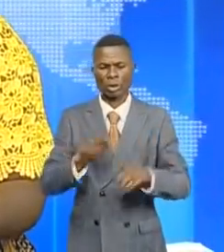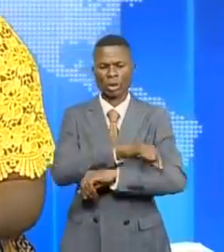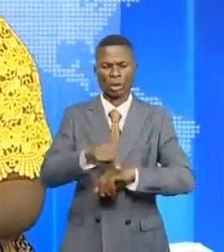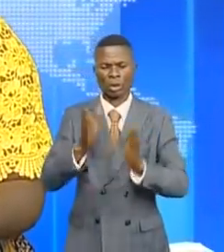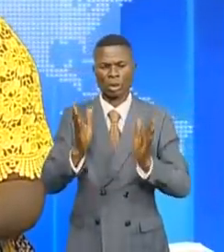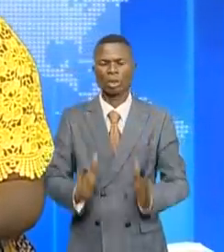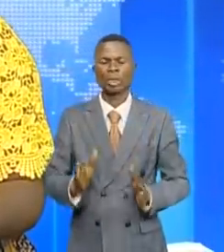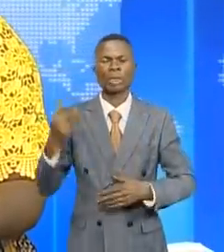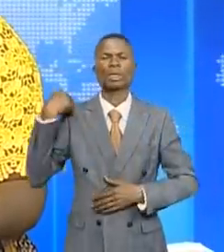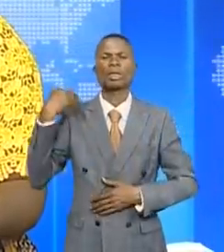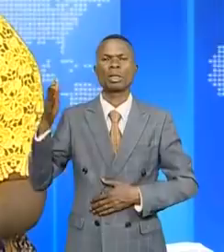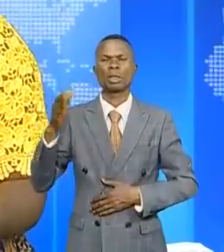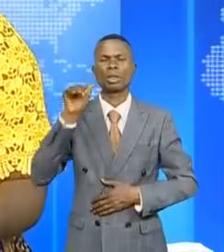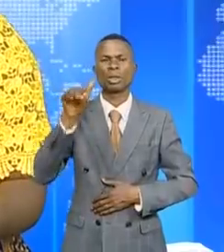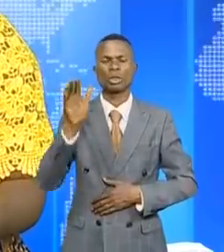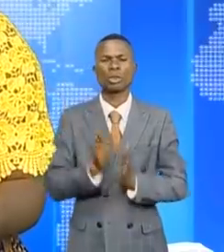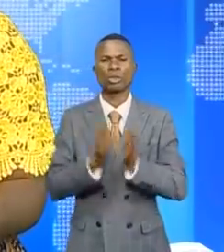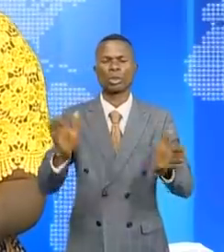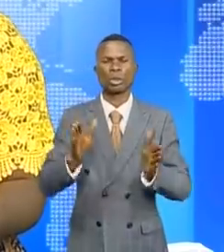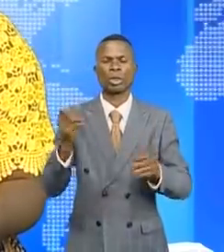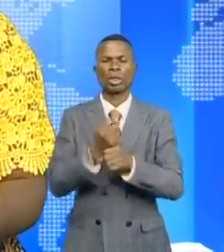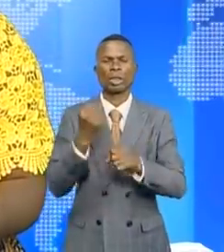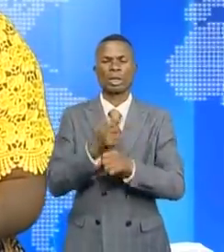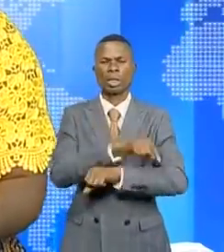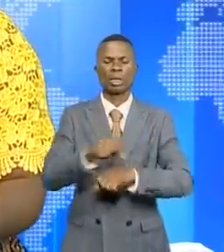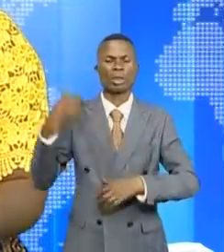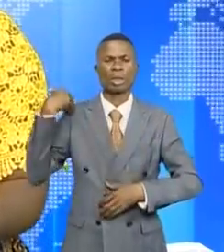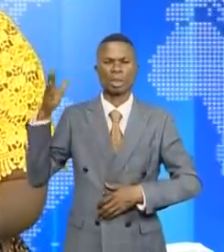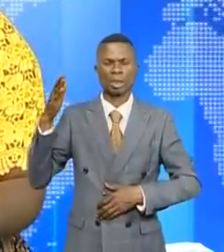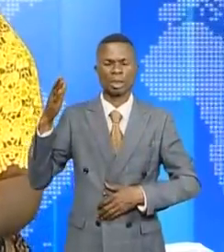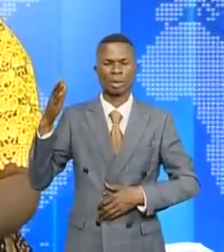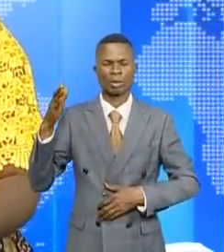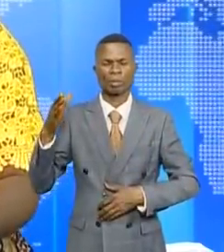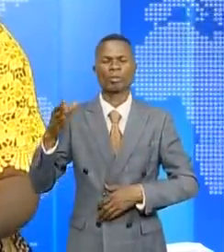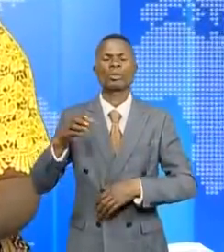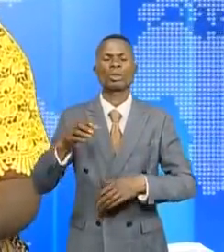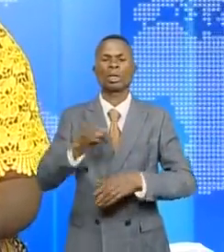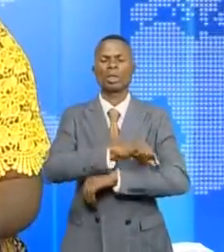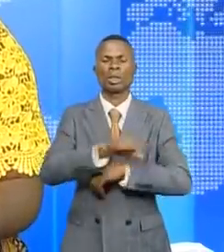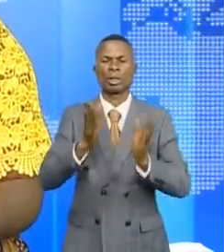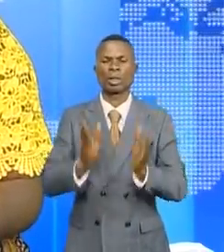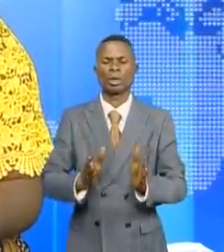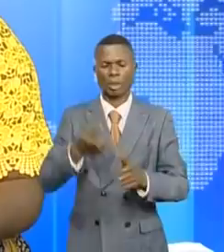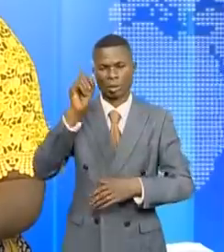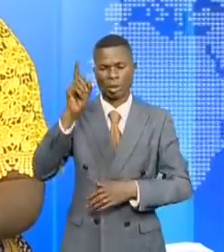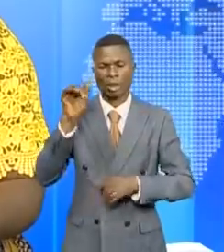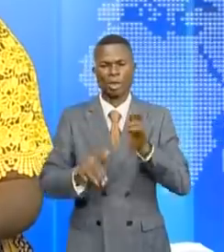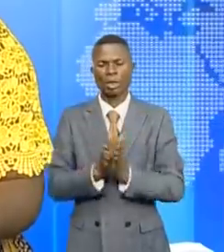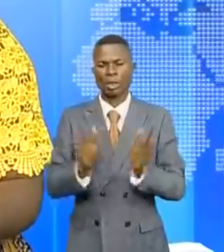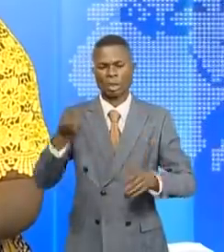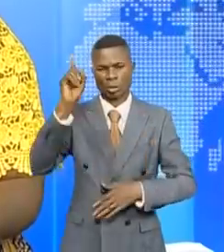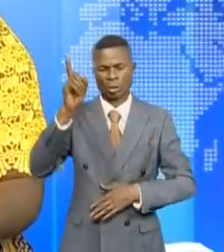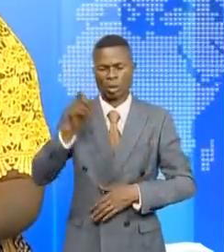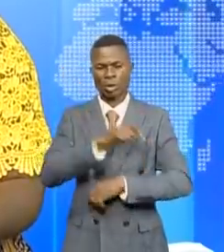administrations publiques, directeurs généraux des services publics de l'État, greffiers en chef des cours, premiers secrétaires des